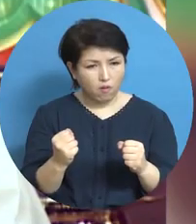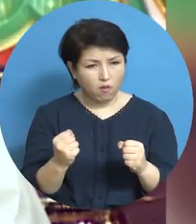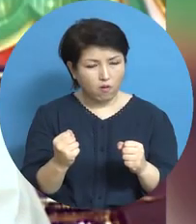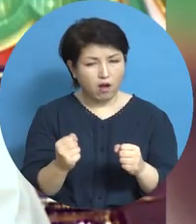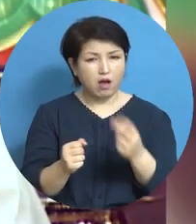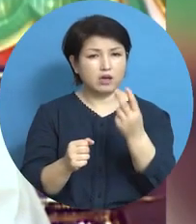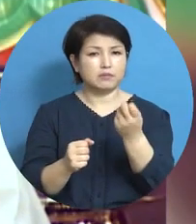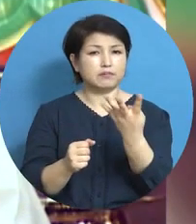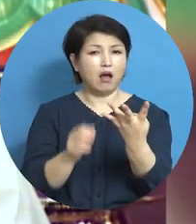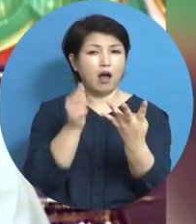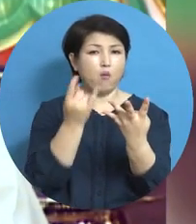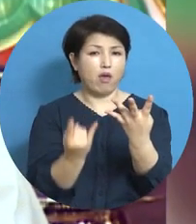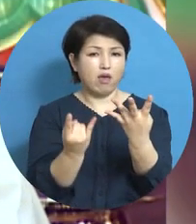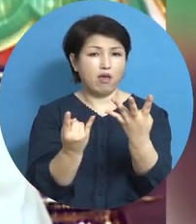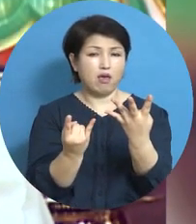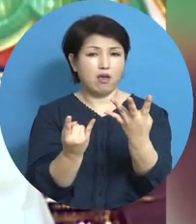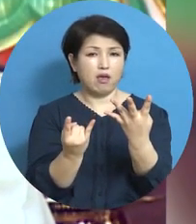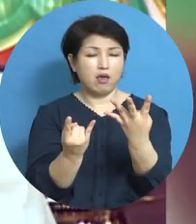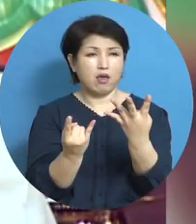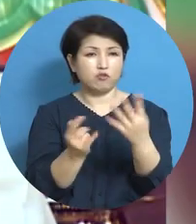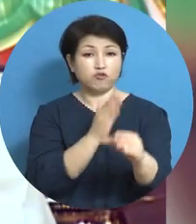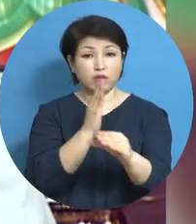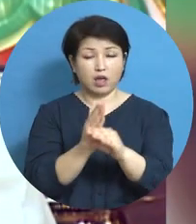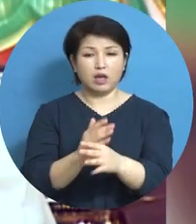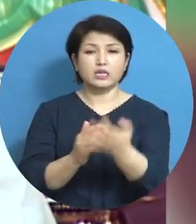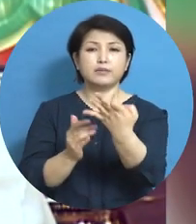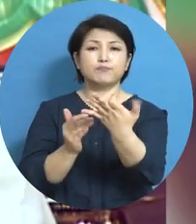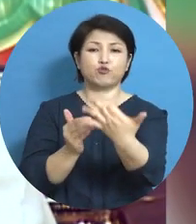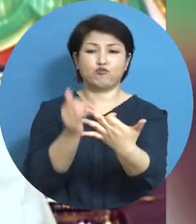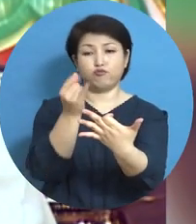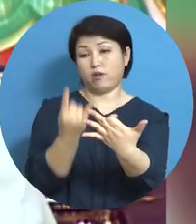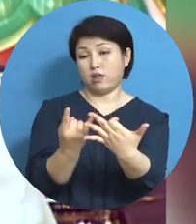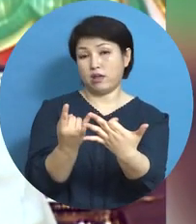가운데 19안거를 이 기원정사에서 보냈어요.